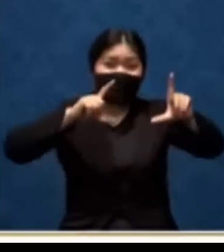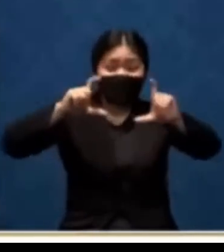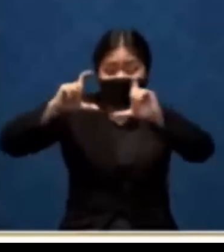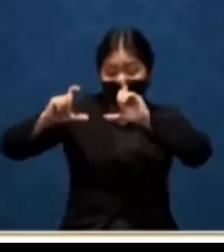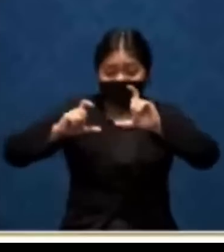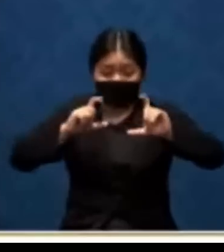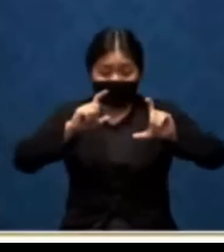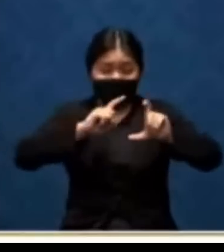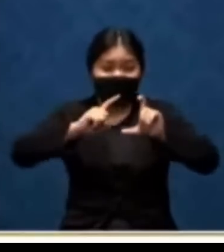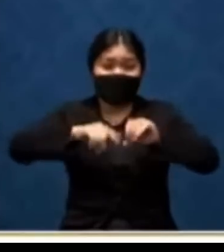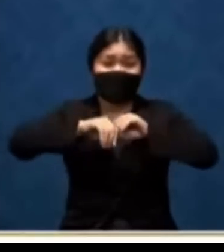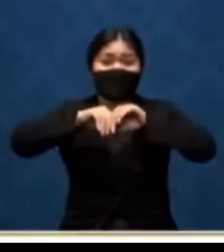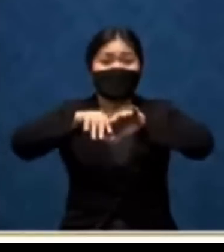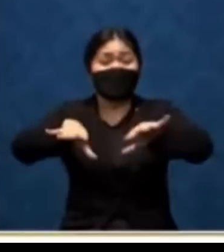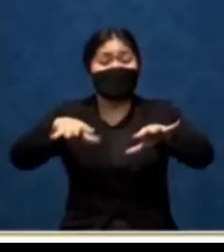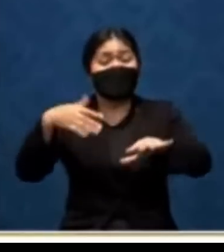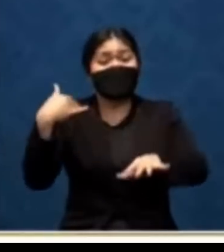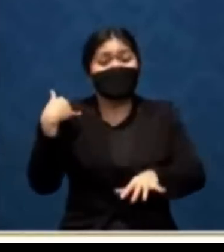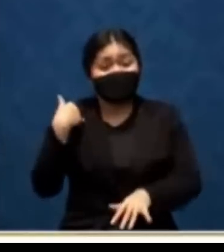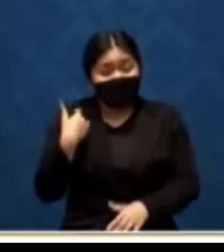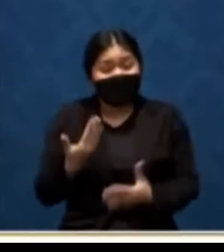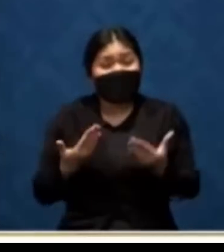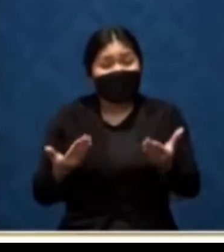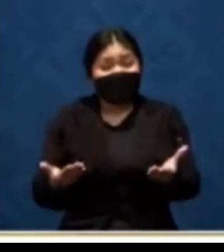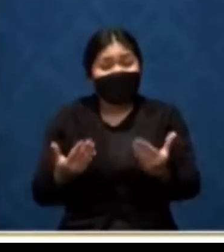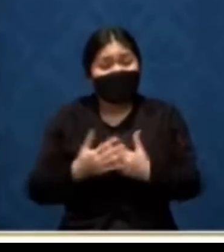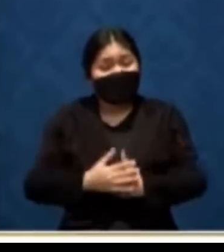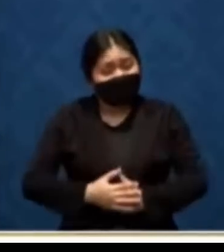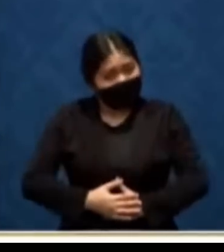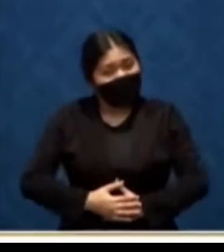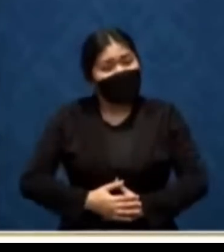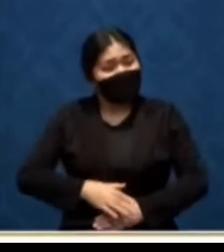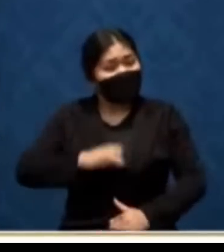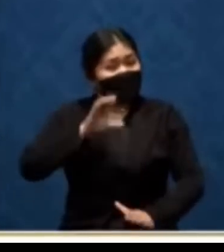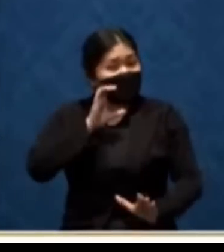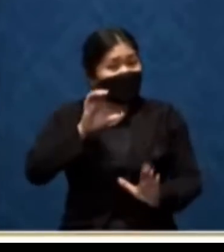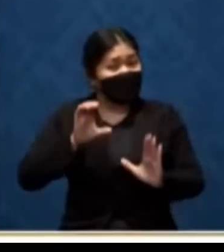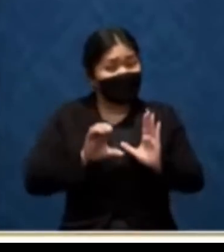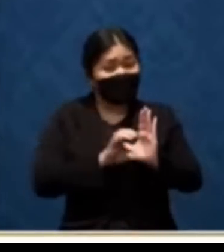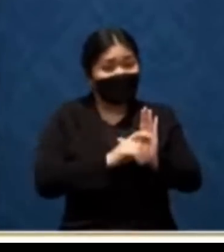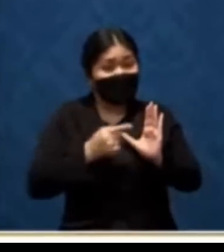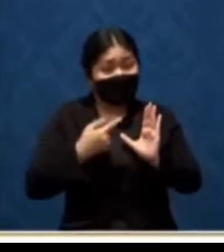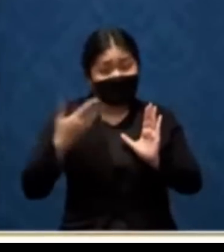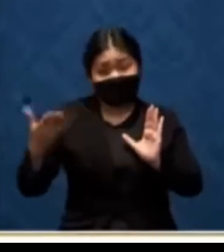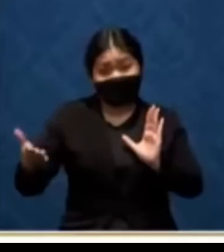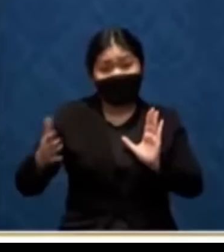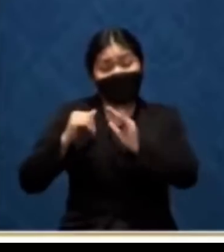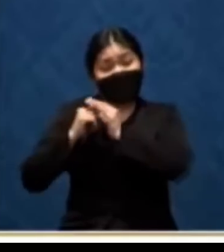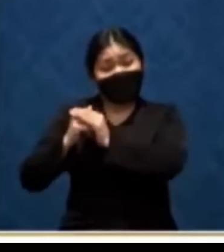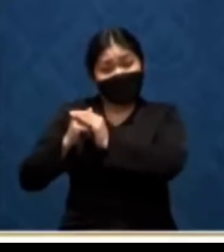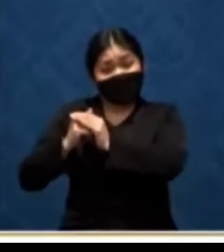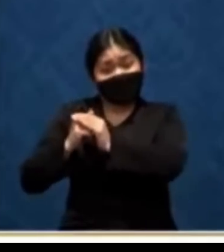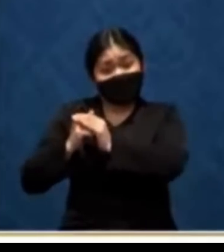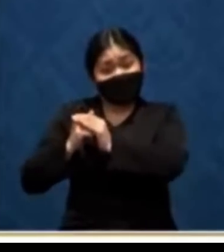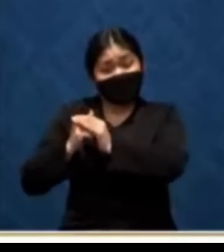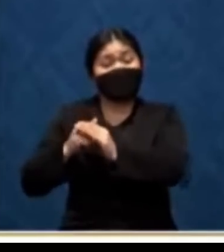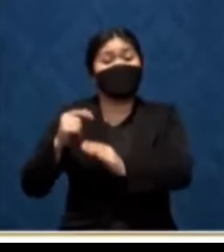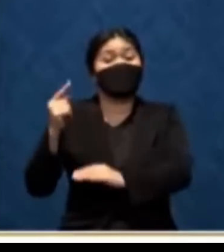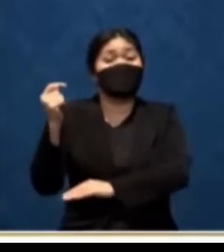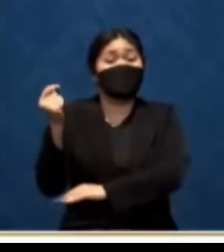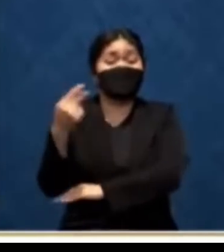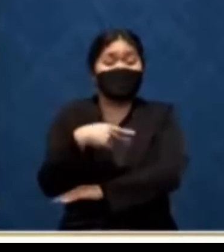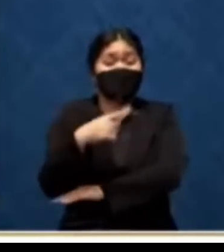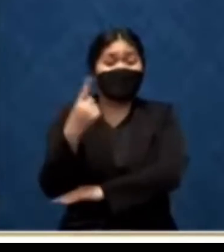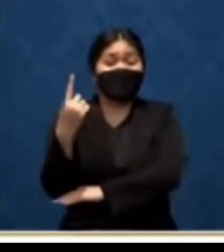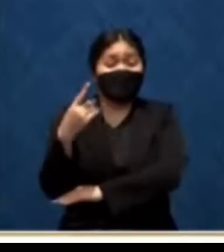วช่องชาวบ้านนะครับนี่เห็นว่ามีรูปที่ทั้งเซาเซียนโปและพลเอกทอทงไปถ่